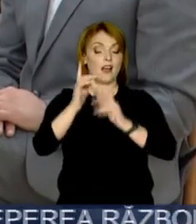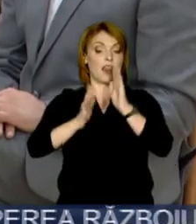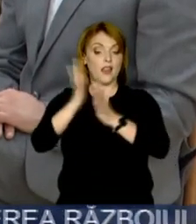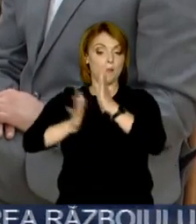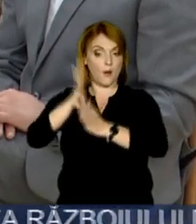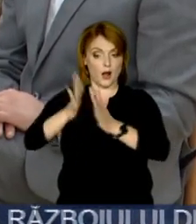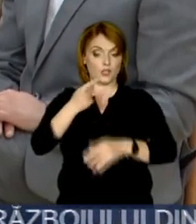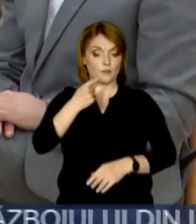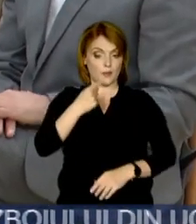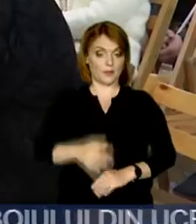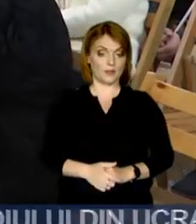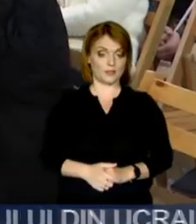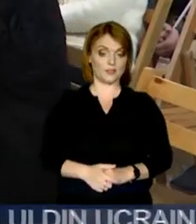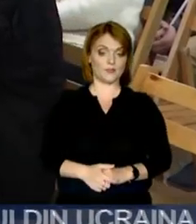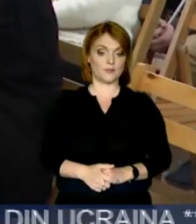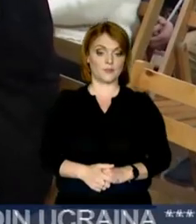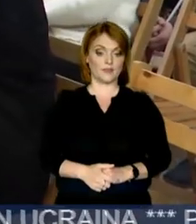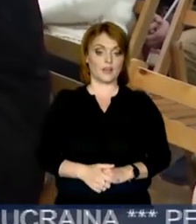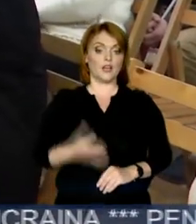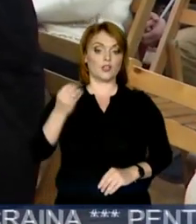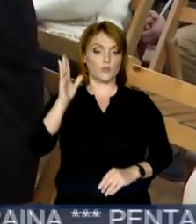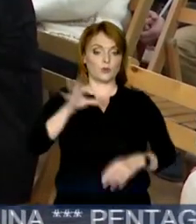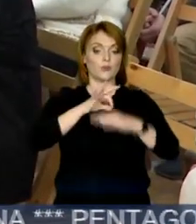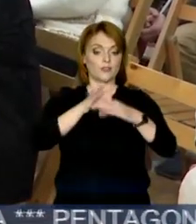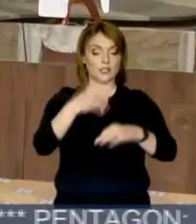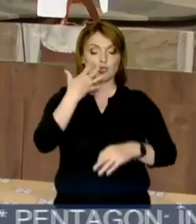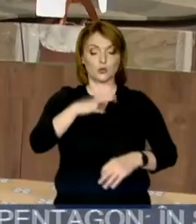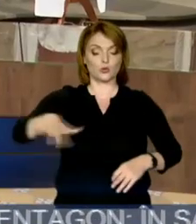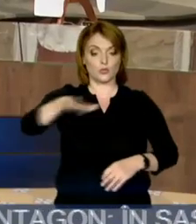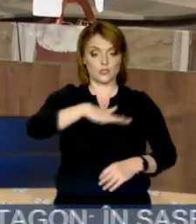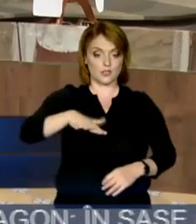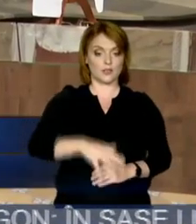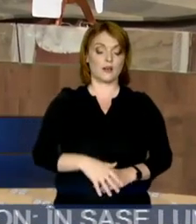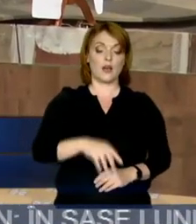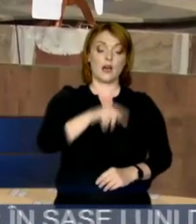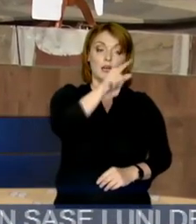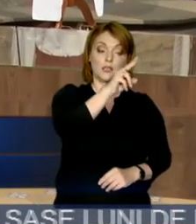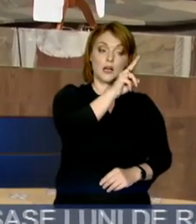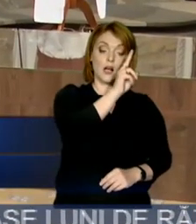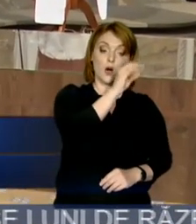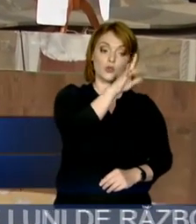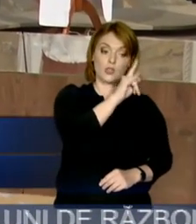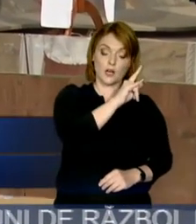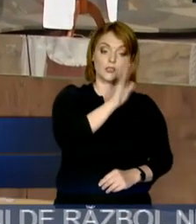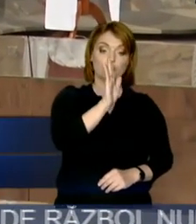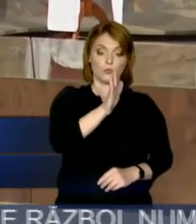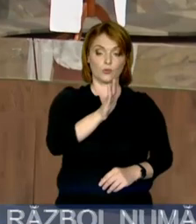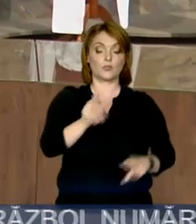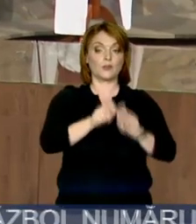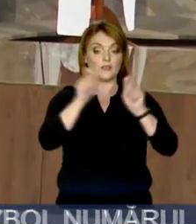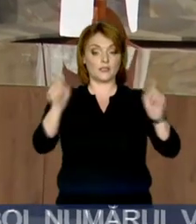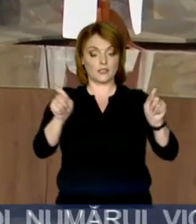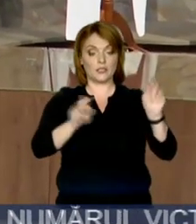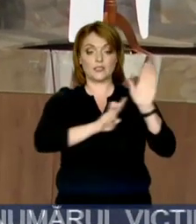contextul Zilelor Europene ale Patrimoniului va avea loc în sudul țării. De la Căușeni va avea loc deschiderea